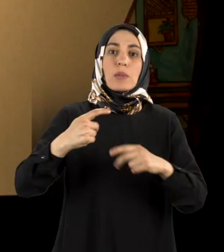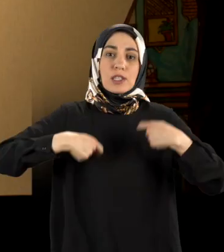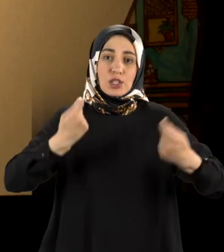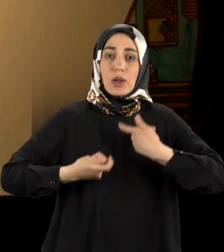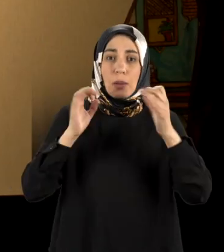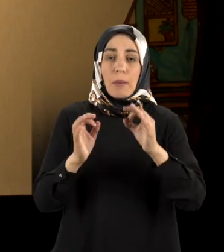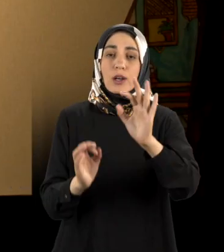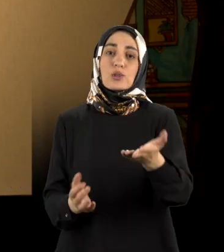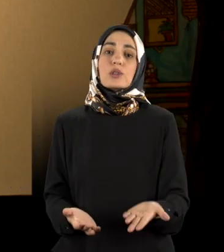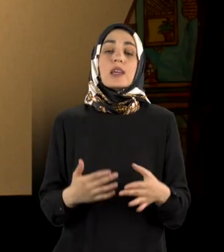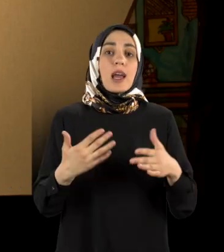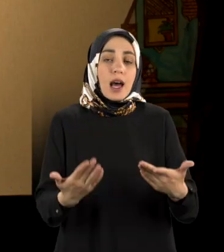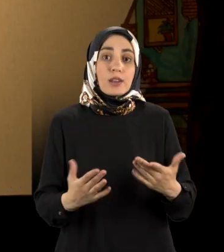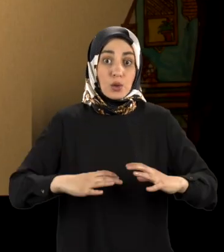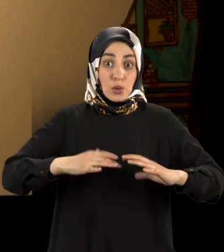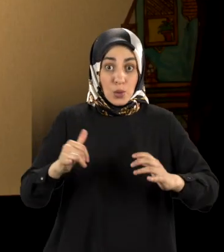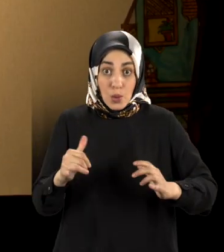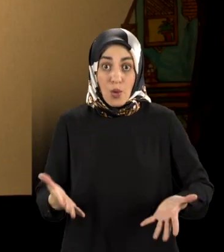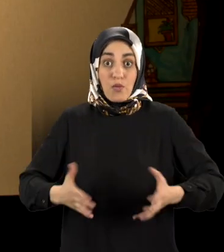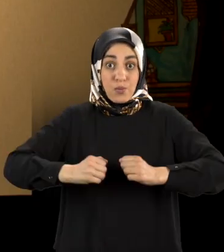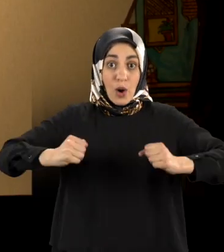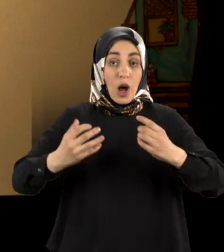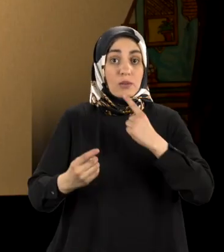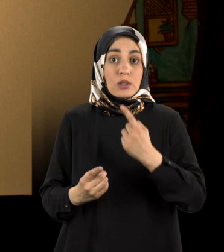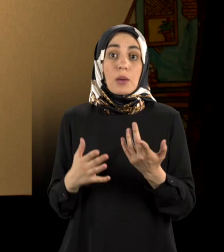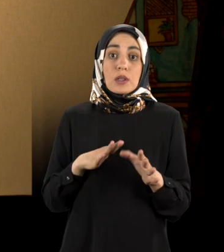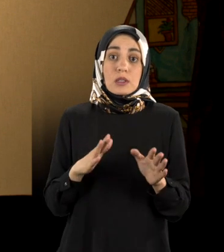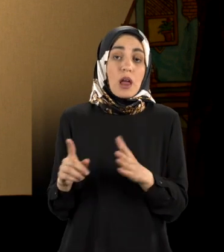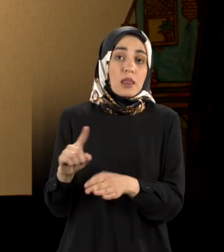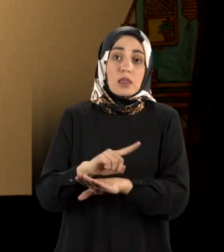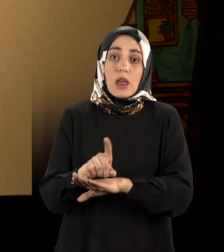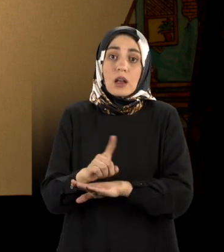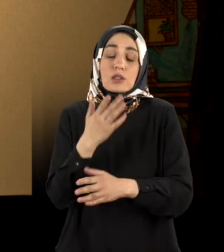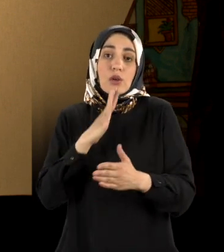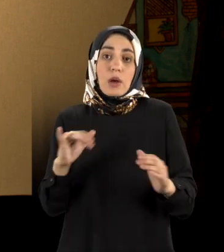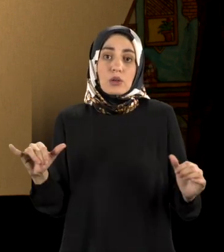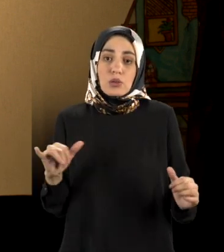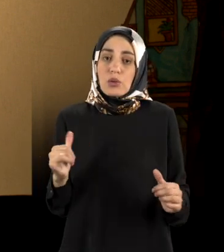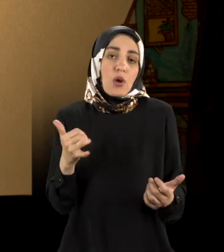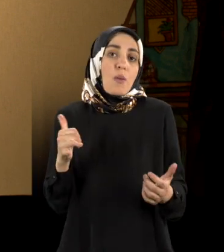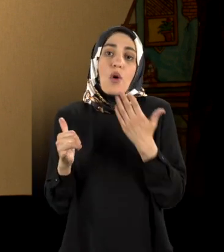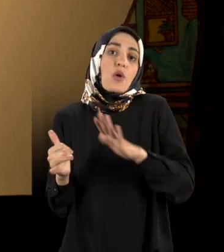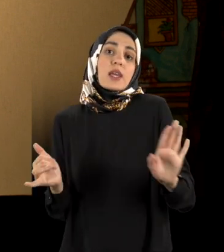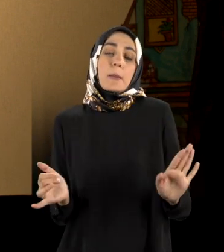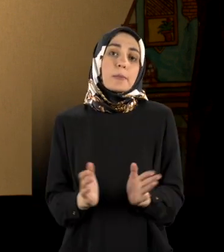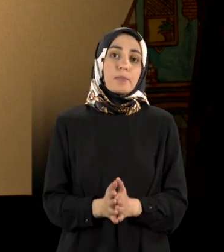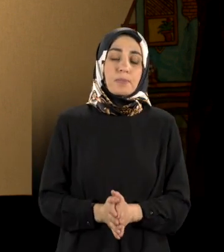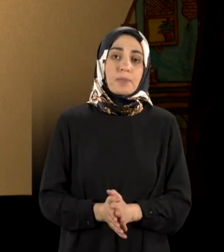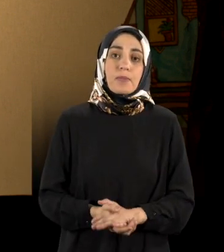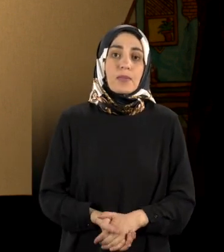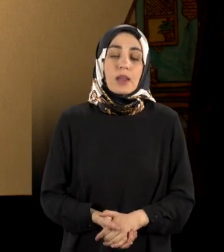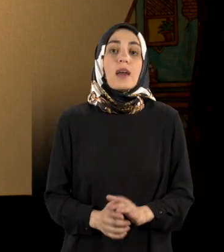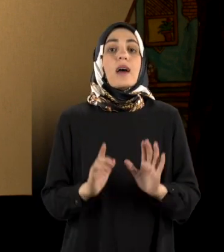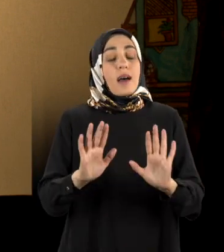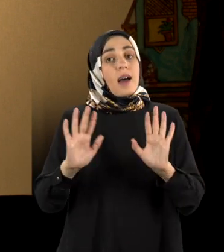iyiliğini versin hemen saçmalamaya başladın Yahu Efendim kilo almışsın Yahu biz de terazi yok kilo alıp ne yapayım ben nasıl